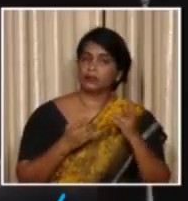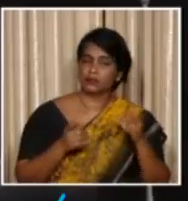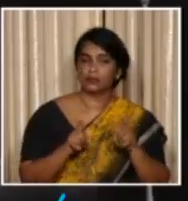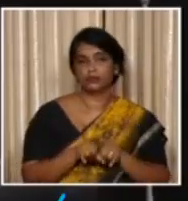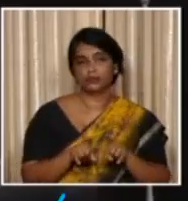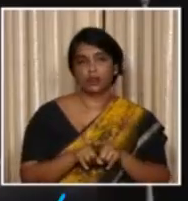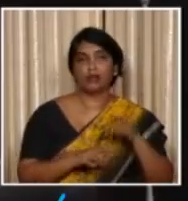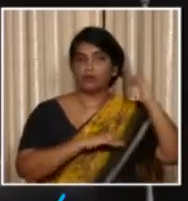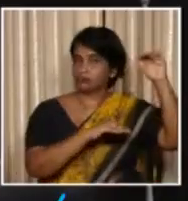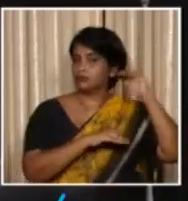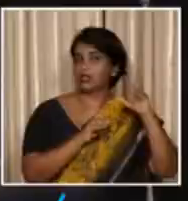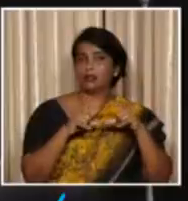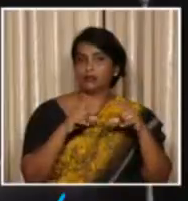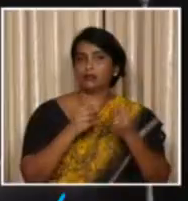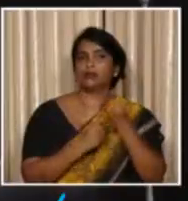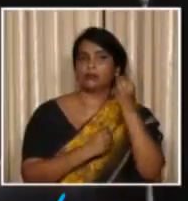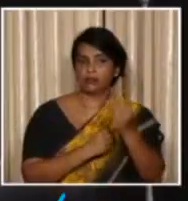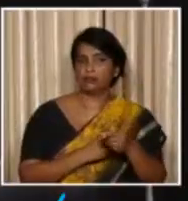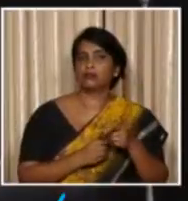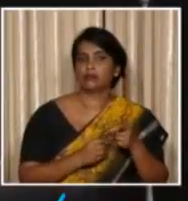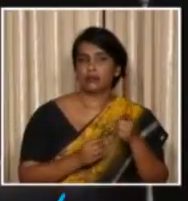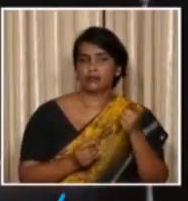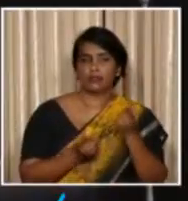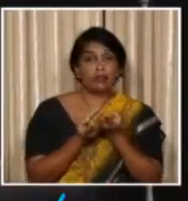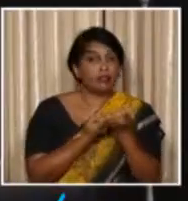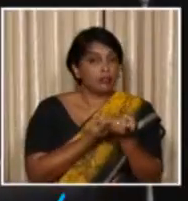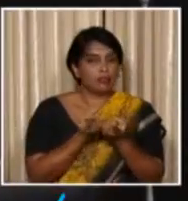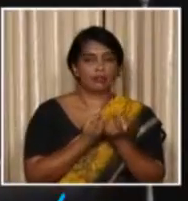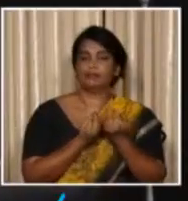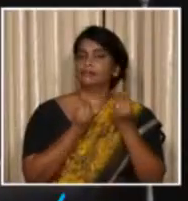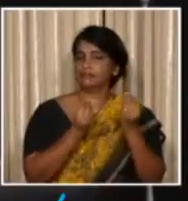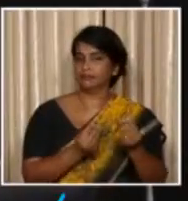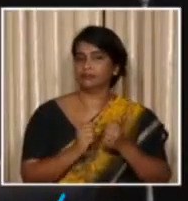ගානේ ආනයනය කරන ලයිසන් ටික දීලා මේක තරංකාරීත්වය ලබා දීම තමයි කරන්න තියෙන්නේ